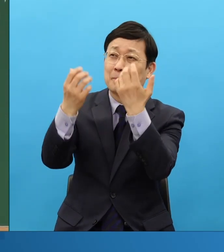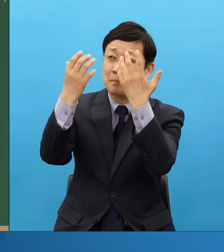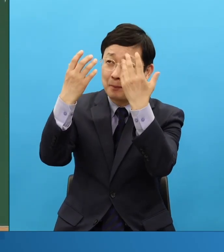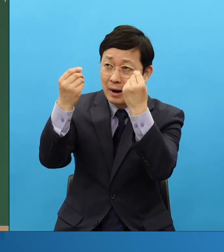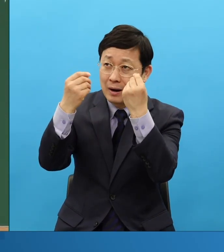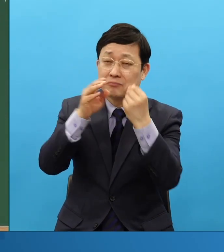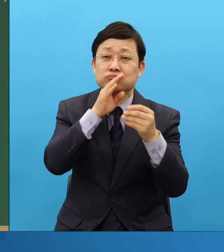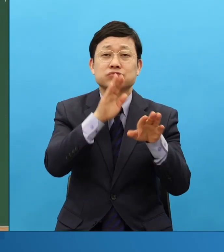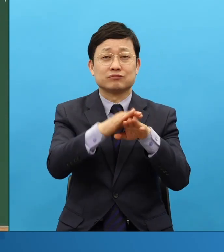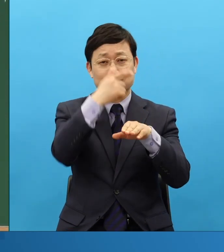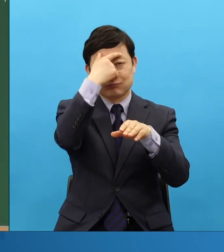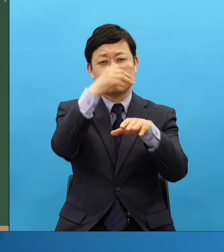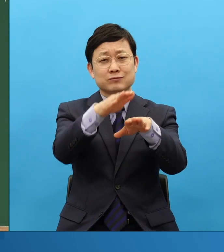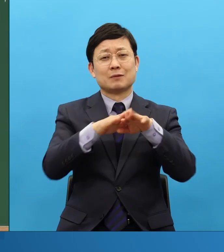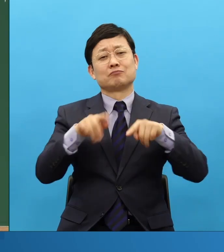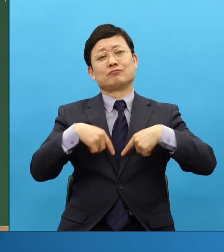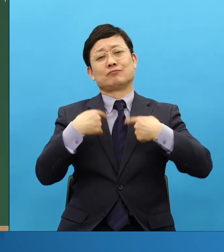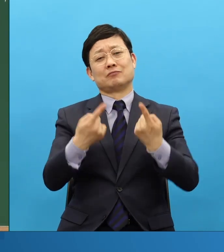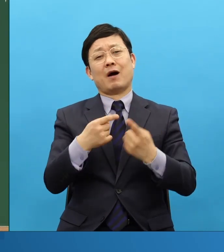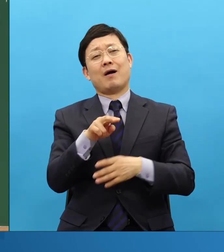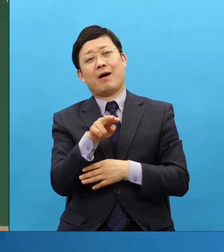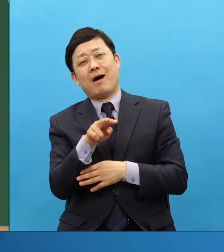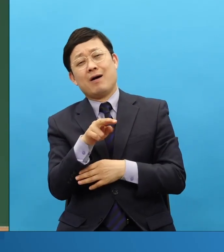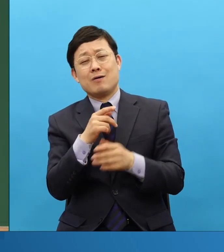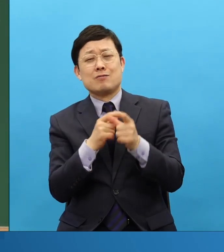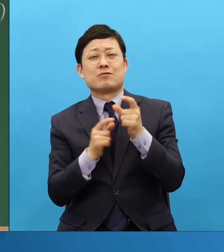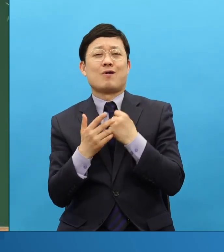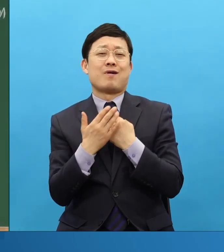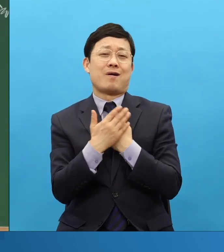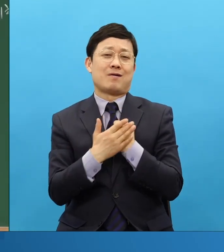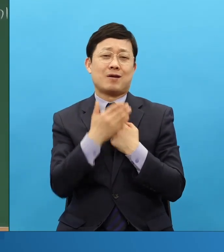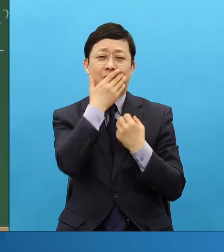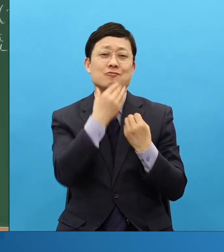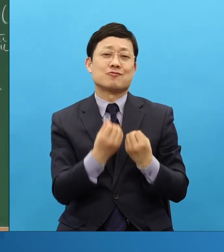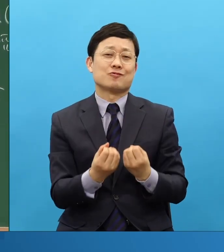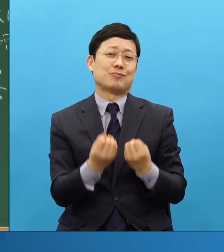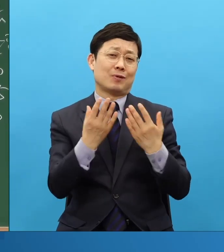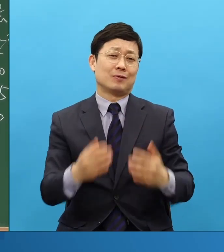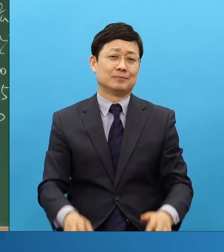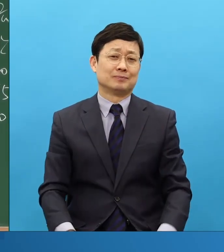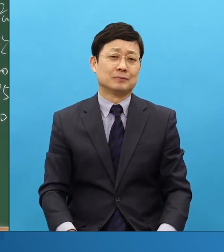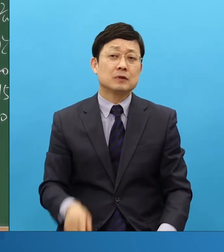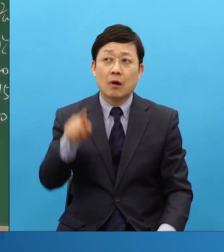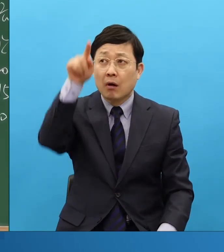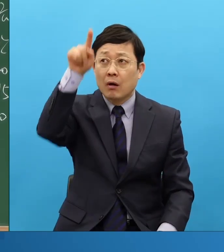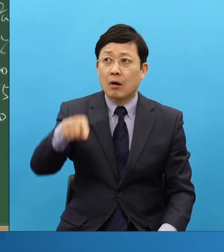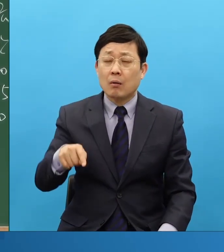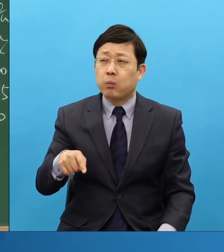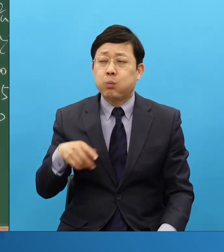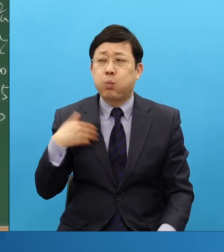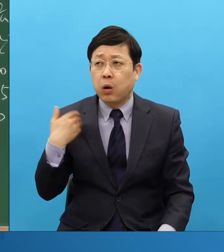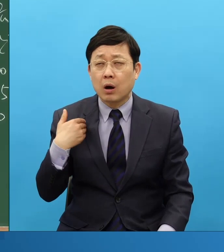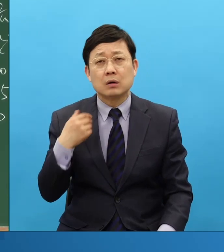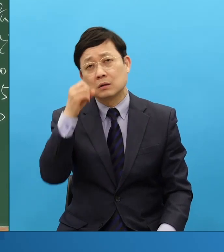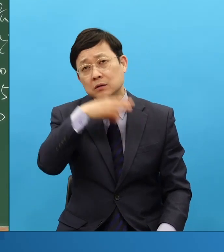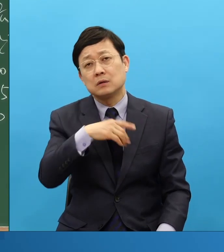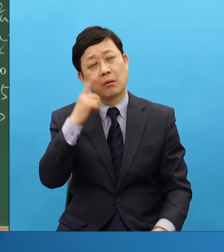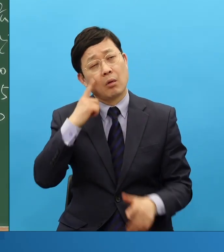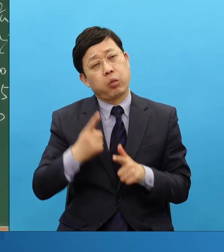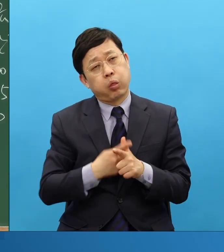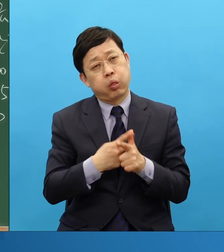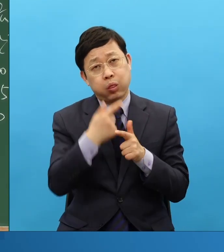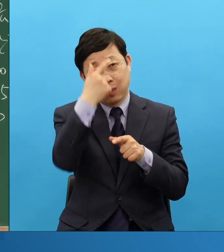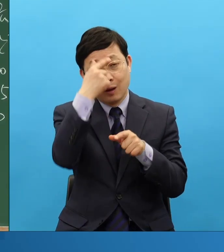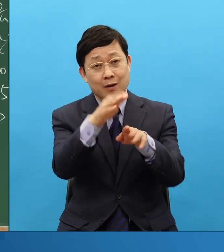돼요. If you know God's time schedule, coming together to gather 그렇죠. to worship tomorrow is a blessing. 그게 안 되니까 예배를 가지고 만족이 안 돼. 그게 무슨 신자입니까? And because